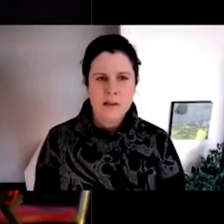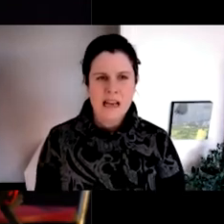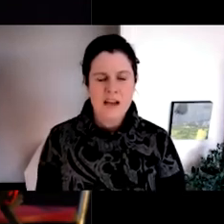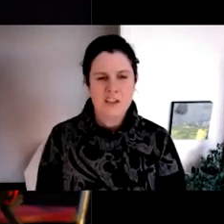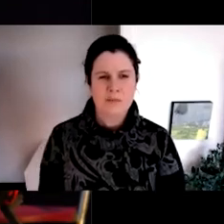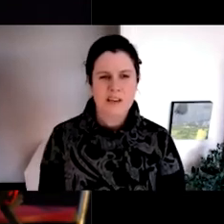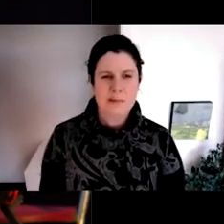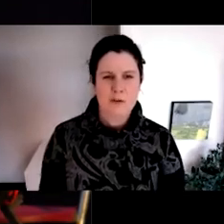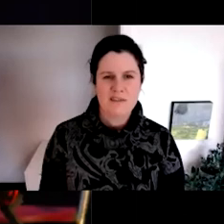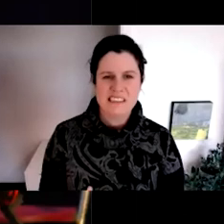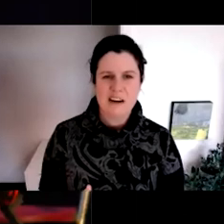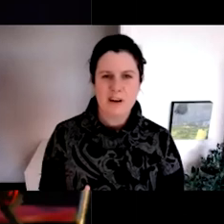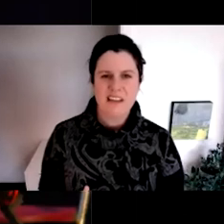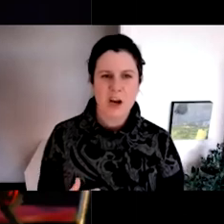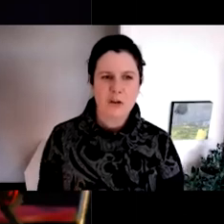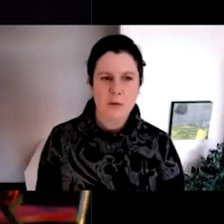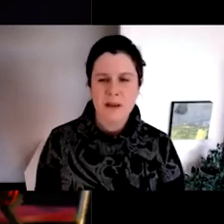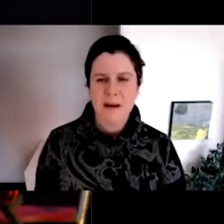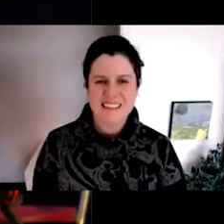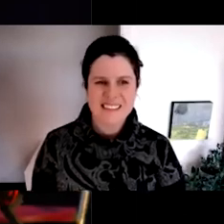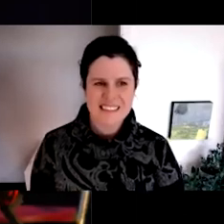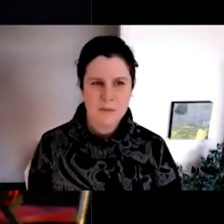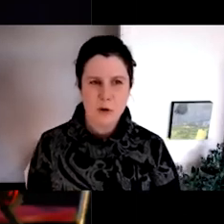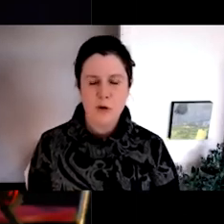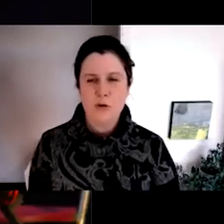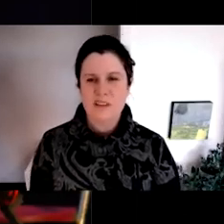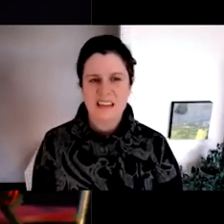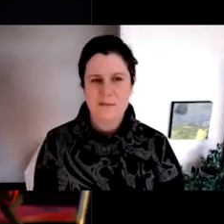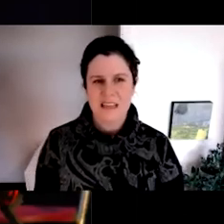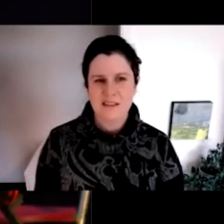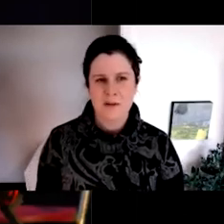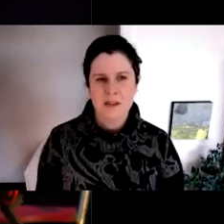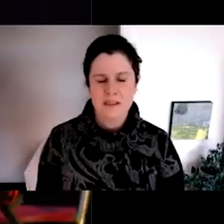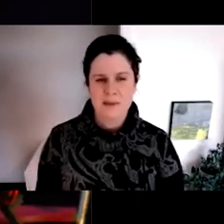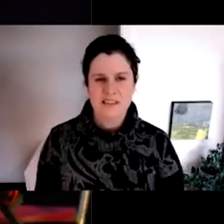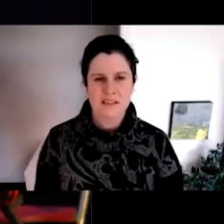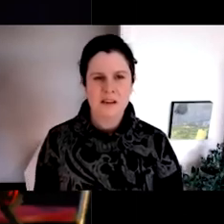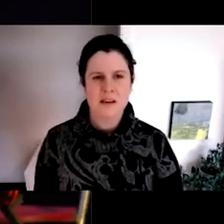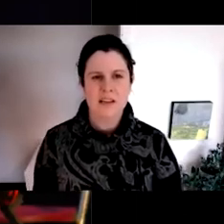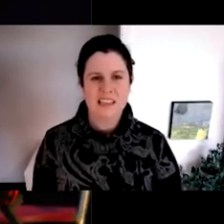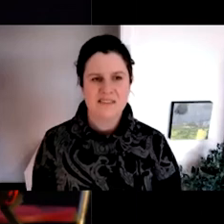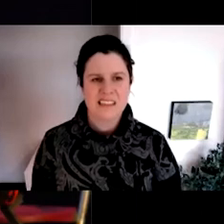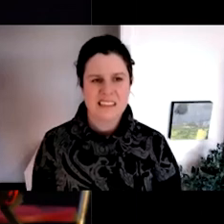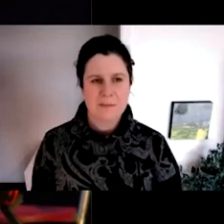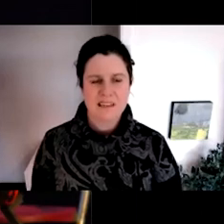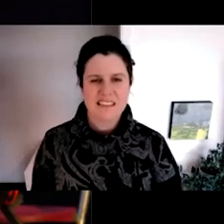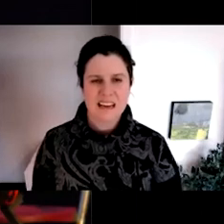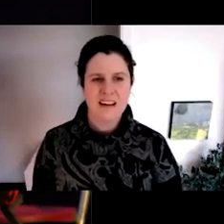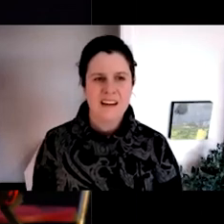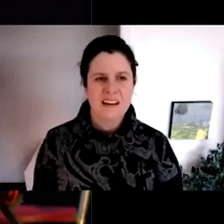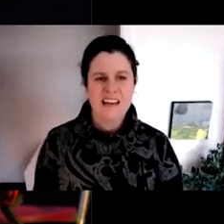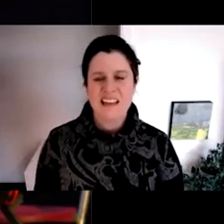la recherche émancipatoire vise à avoir des retombées pratiques pour l'autodétermination des personnes de la diversité